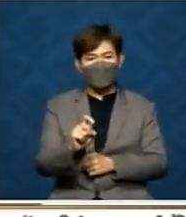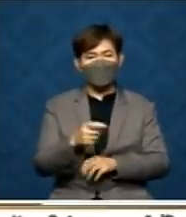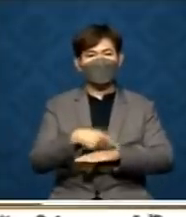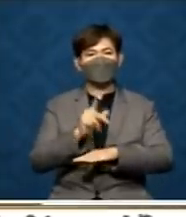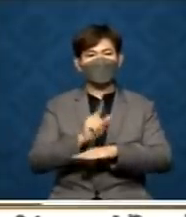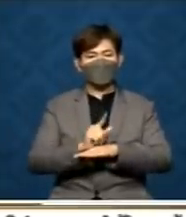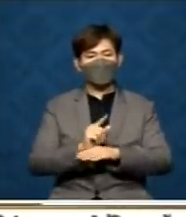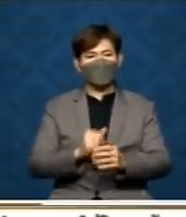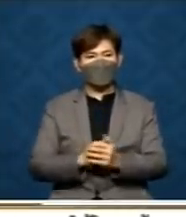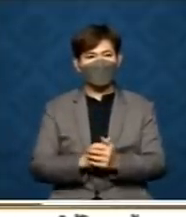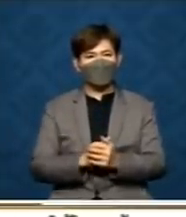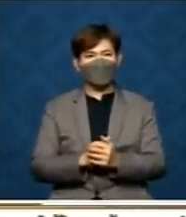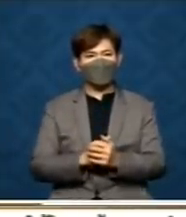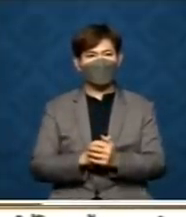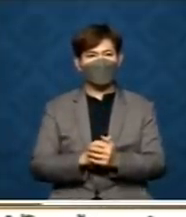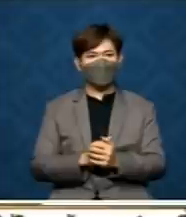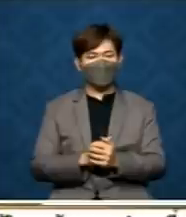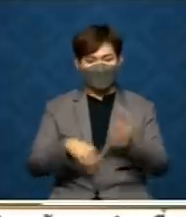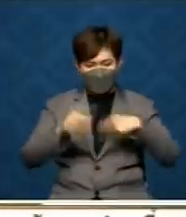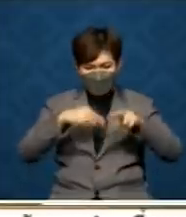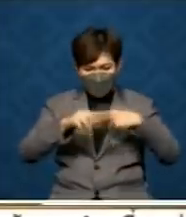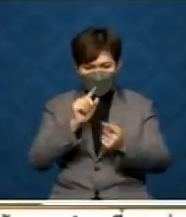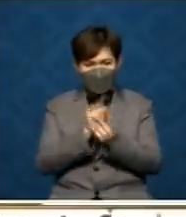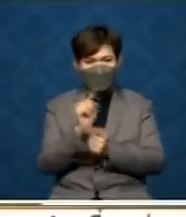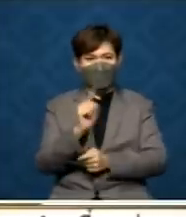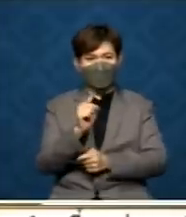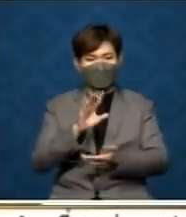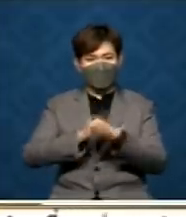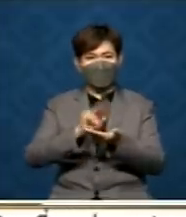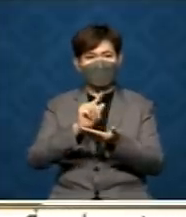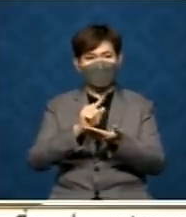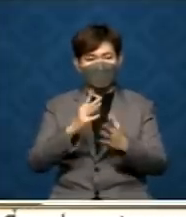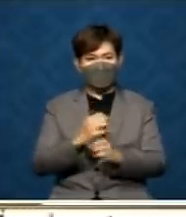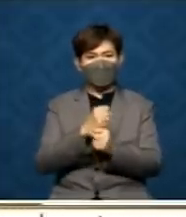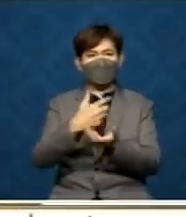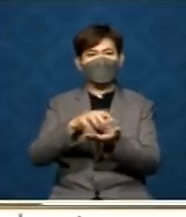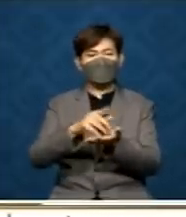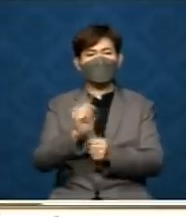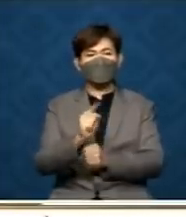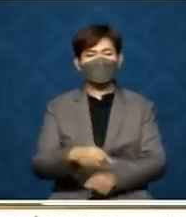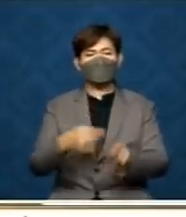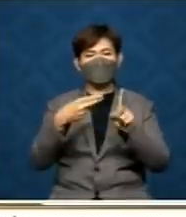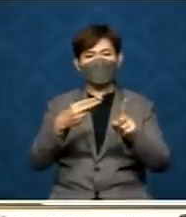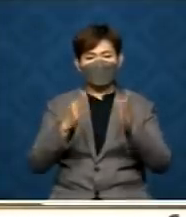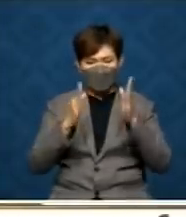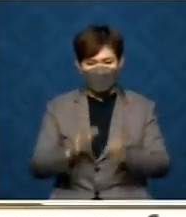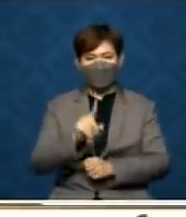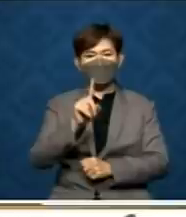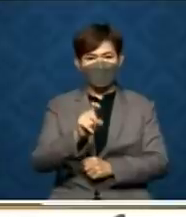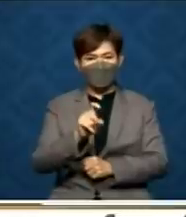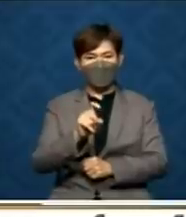ไปลานครับแต่เท่าที่สำรวจตรวจสอบได้เป็นข้อมูลที่รายงานกันก็ประมาณหมื่นกว่าศพเหมือนกับชีวิต